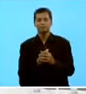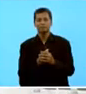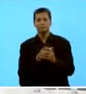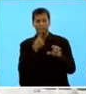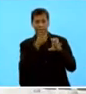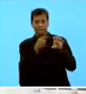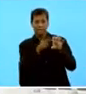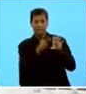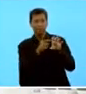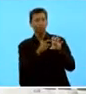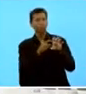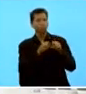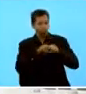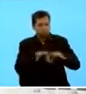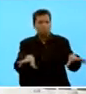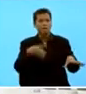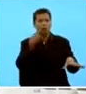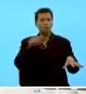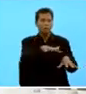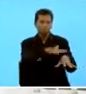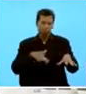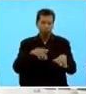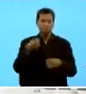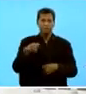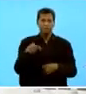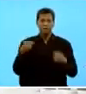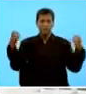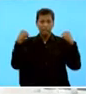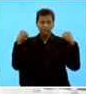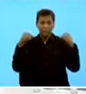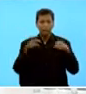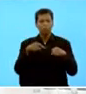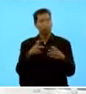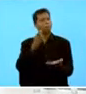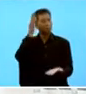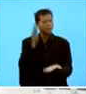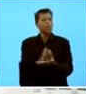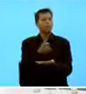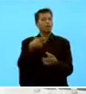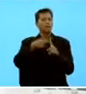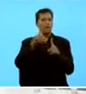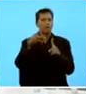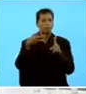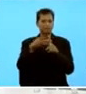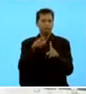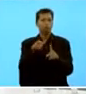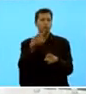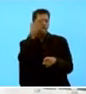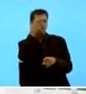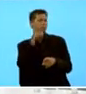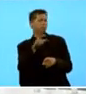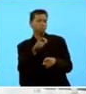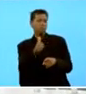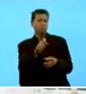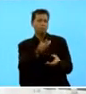Pemirsa, difteri kembali mewabah di Indonesia. Kementerian Kesehatan bahkan sudah menetapkan status kejadian luar biasa atau KLB karena penyakit mematikan